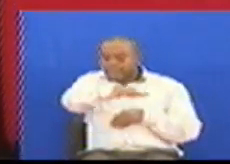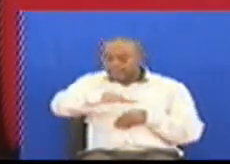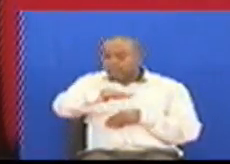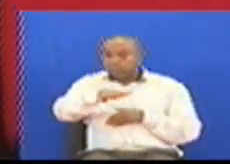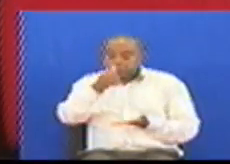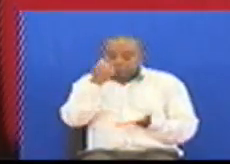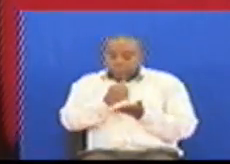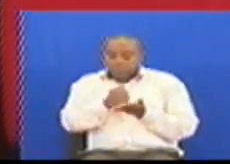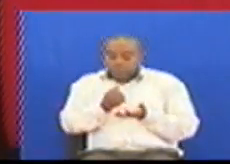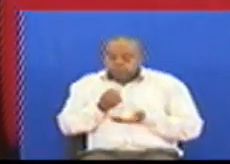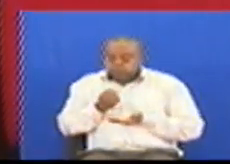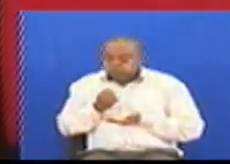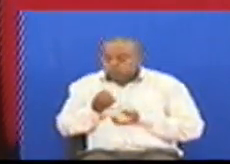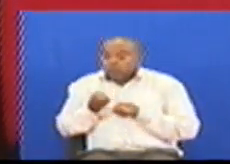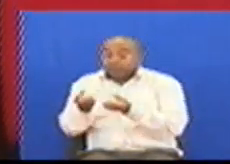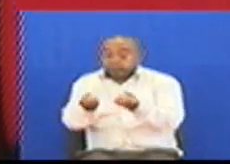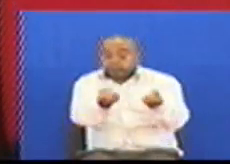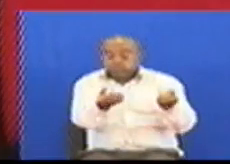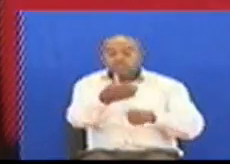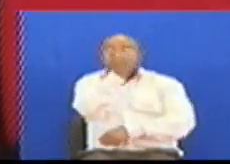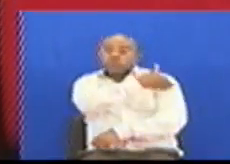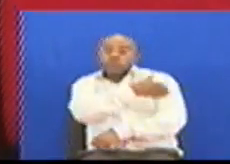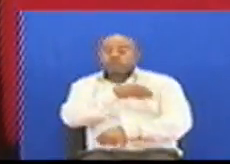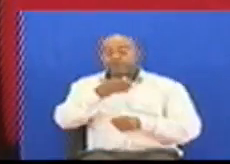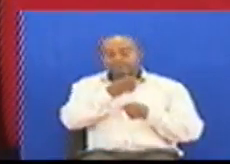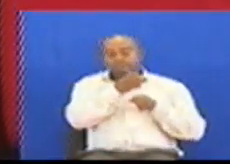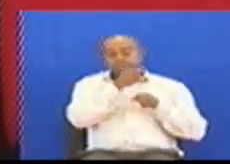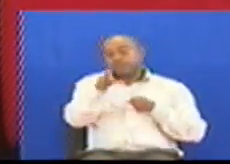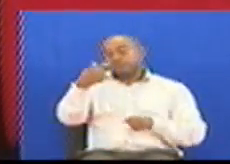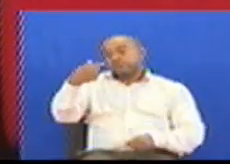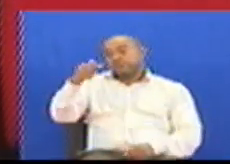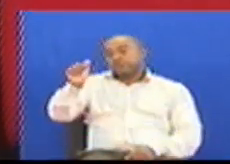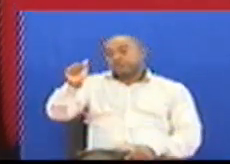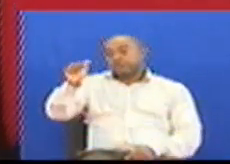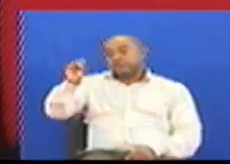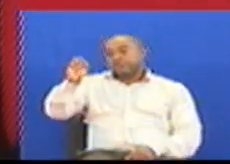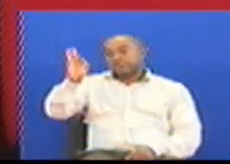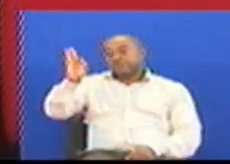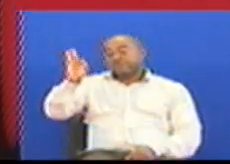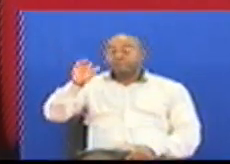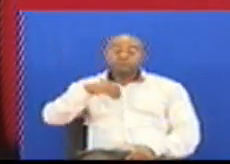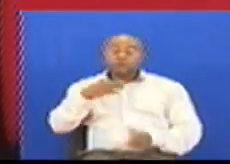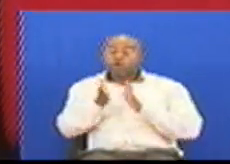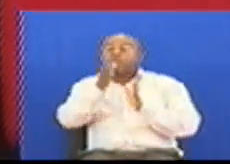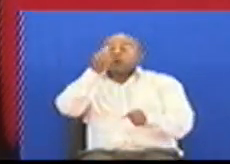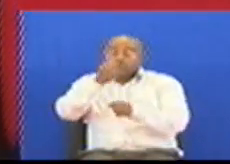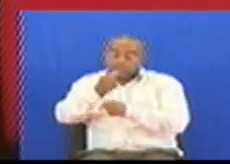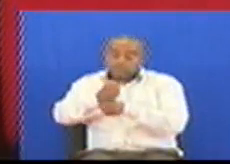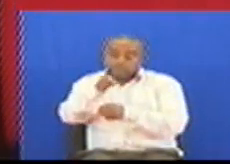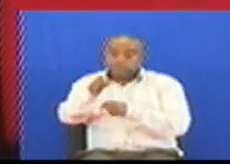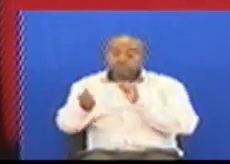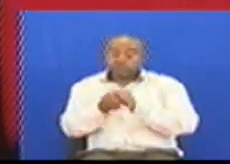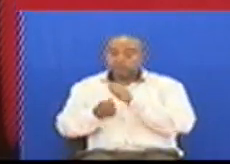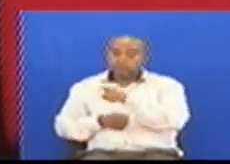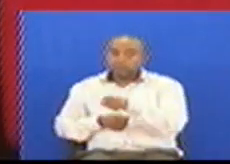huduma ya TASAF kwenye vijiji vyote. Niombe sana hili mlifanyie kazi, hakikisheni mnapeleka